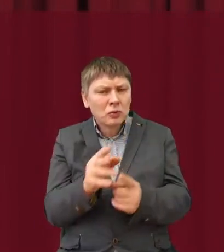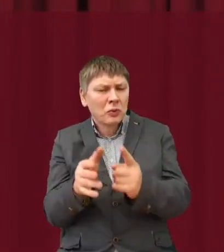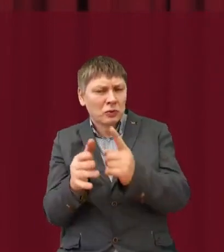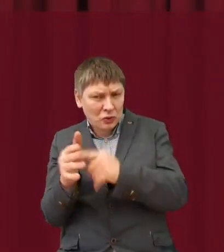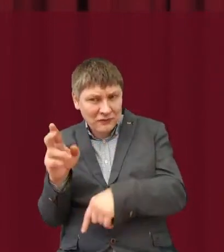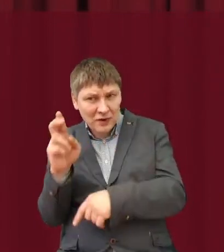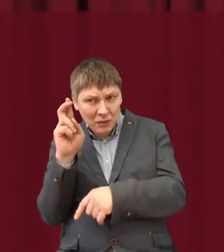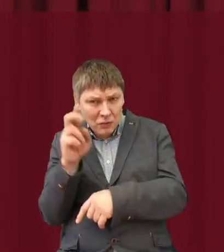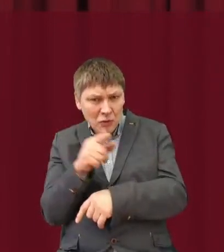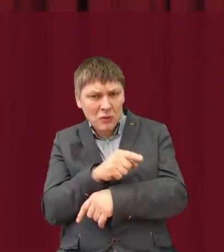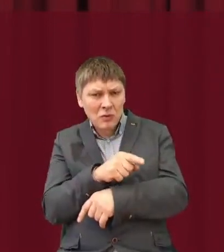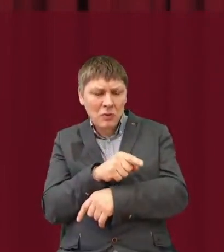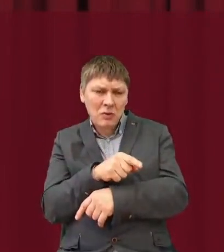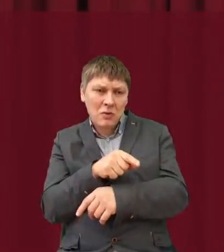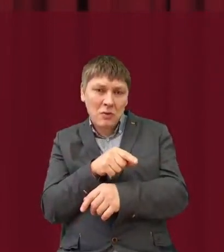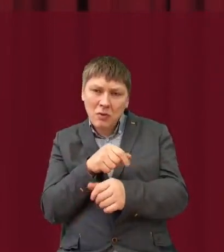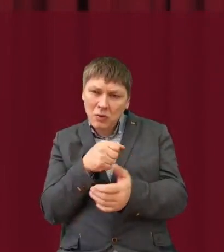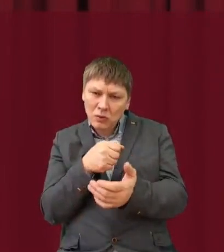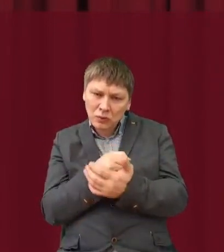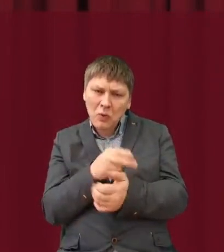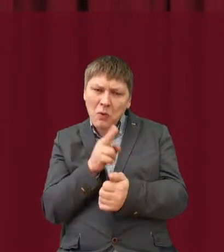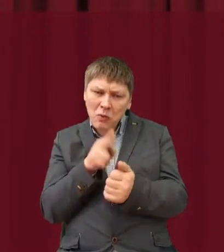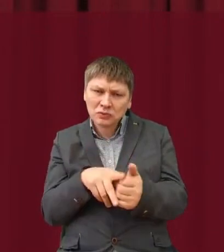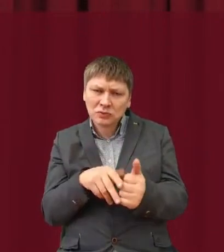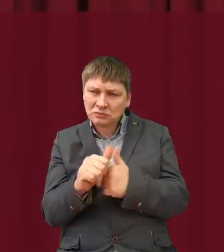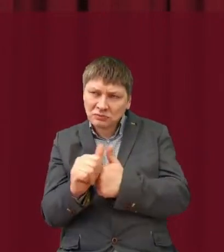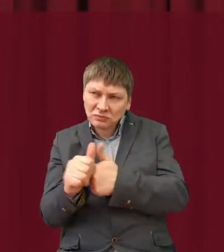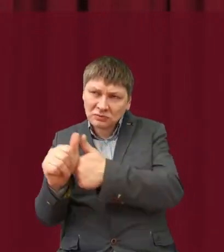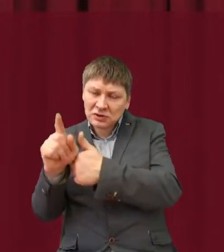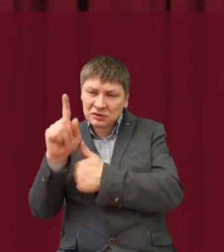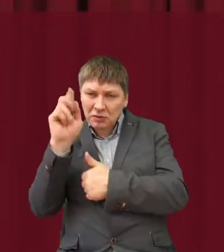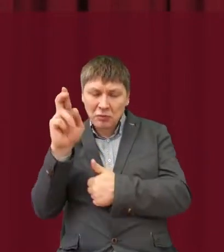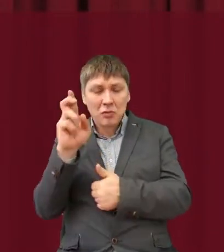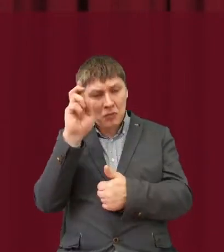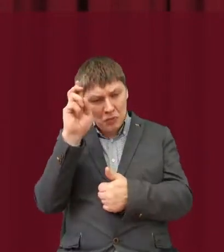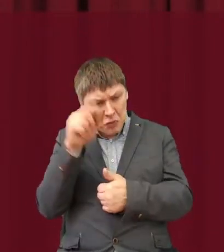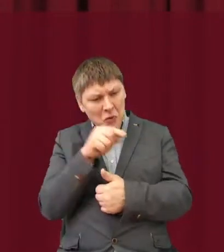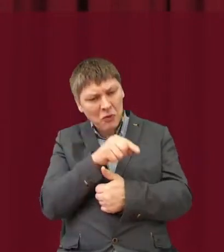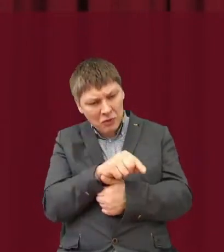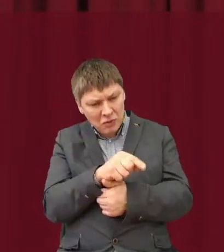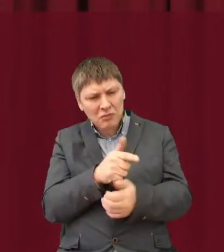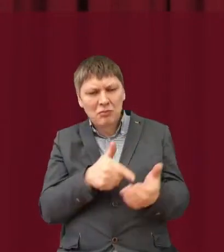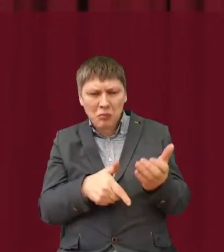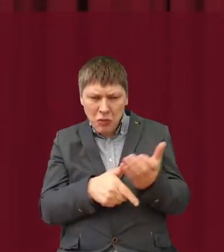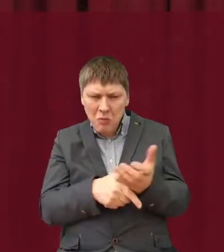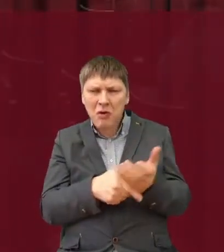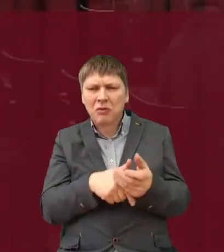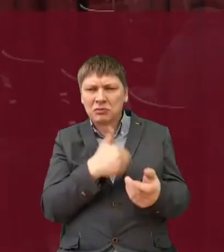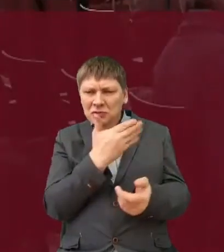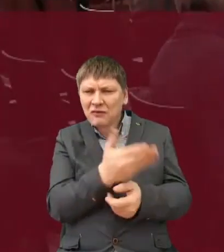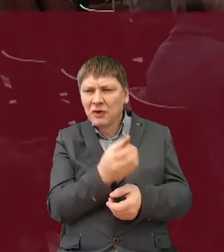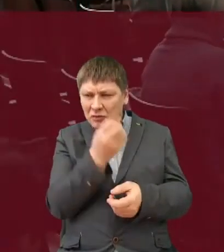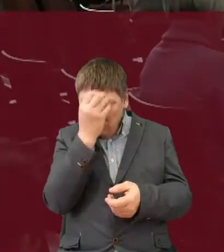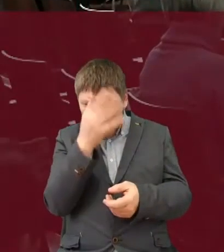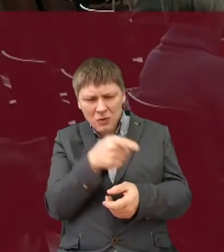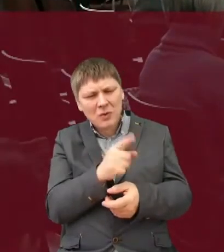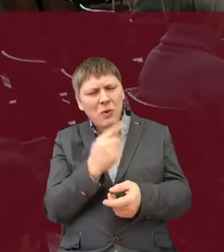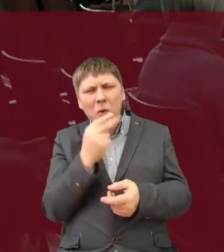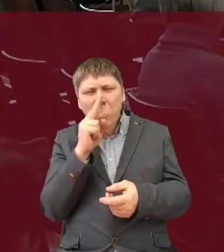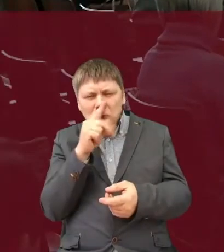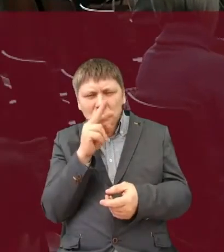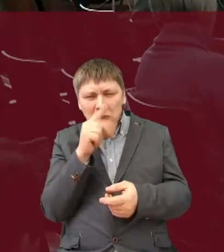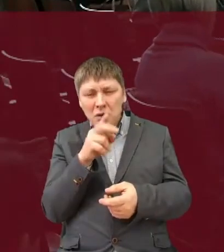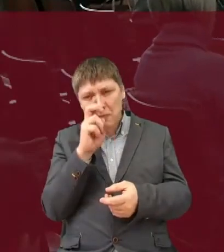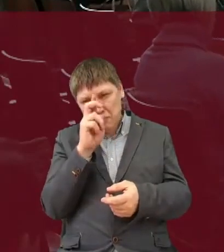Богу Они до конца следовали за Богом и Бог выводил их даже из тех серьезных ошибок